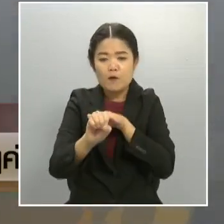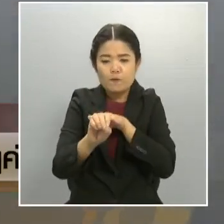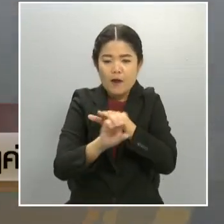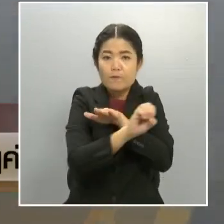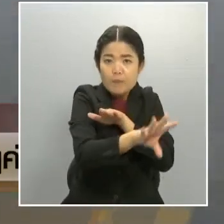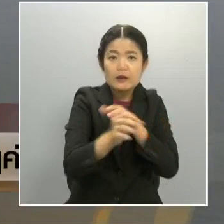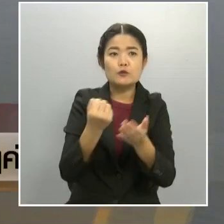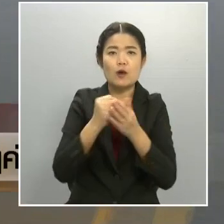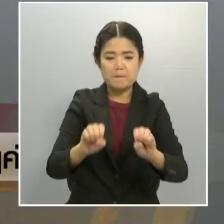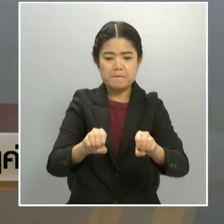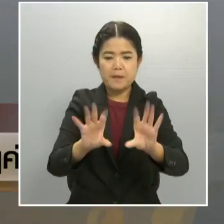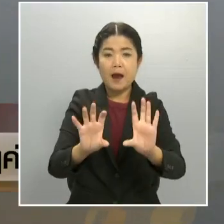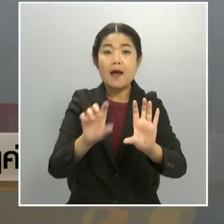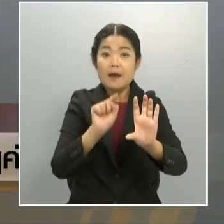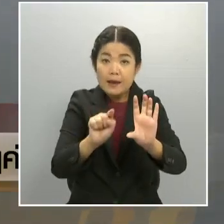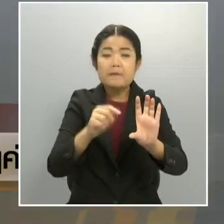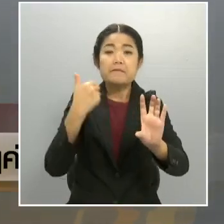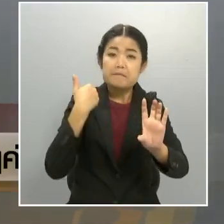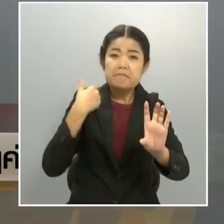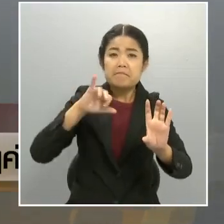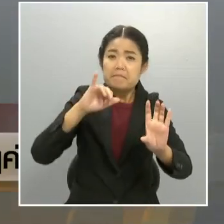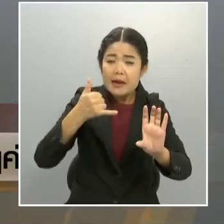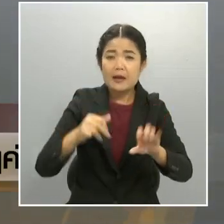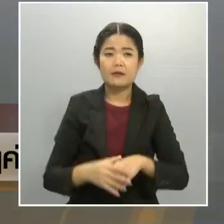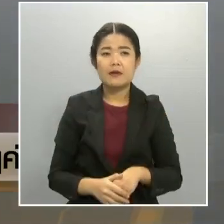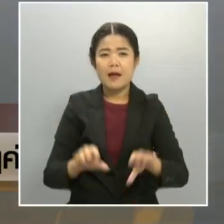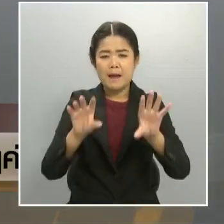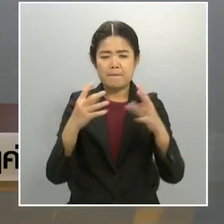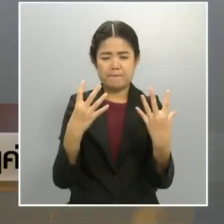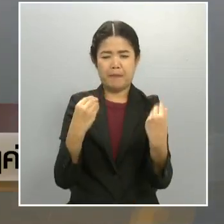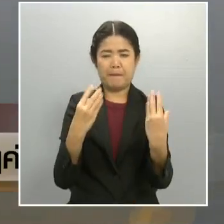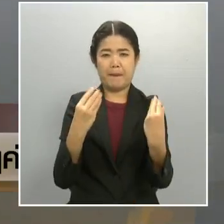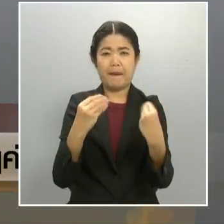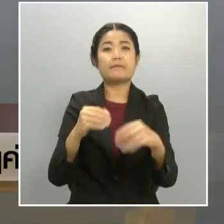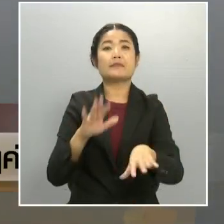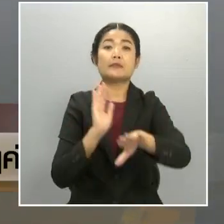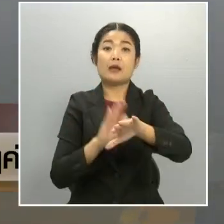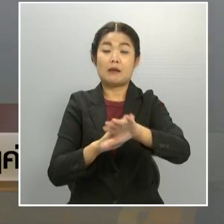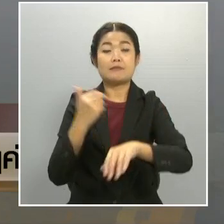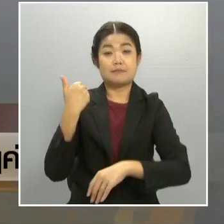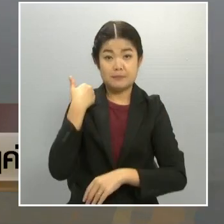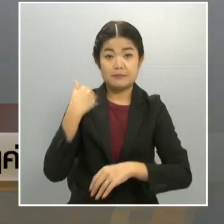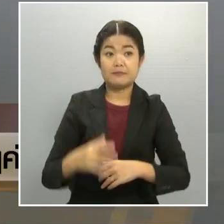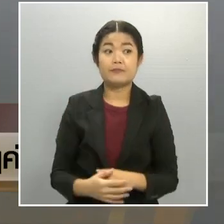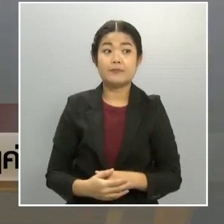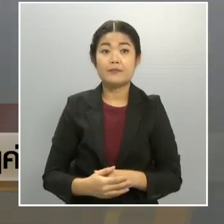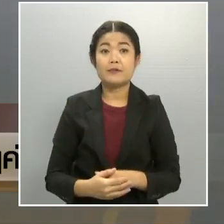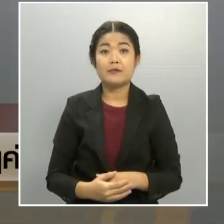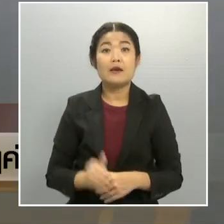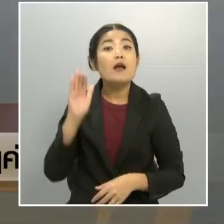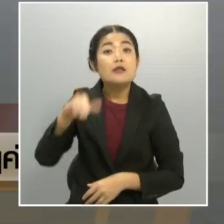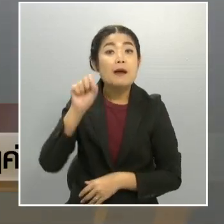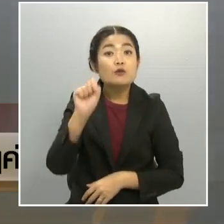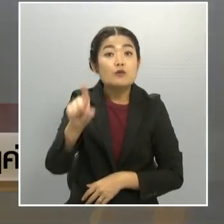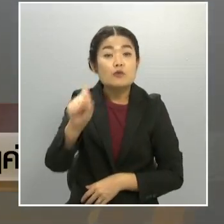หรอวาเปิดไฟหน้าบางช่วง ถึคIsn't ตเปิดไฟสุกเฉินเพื่เตินรสทวงตามหลงมาแล้บนทางด้วงกุาวิธี discarded